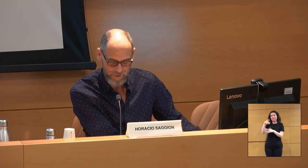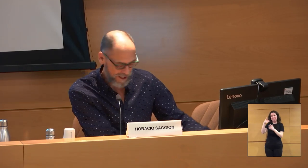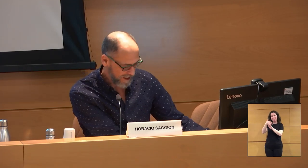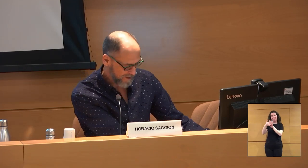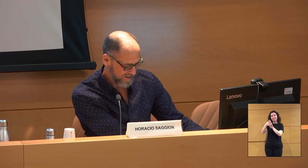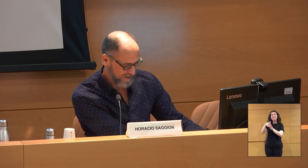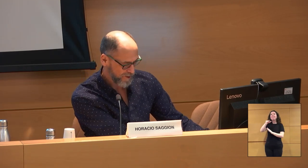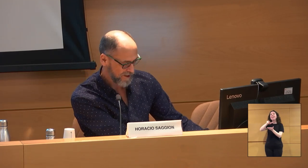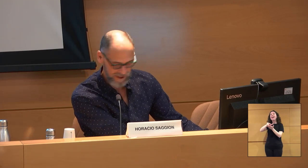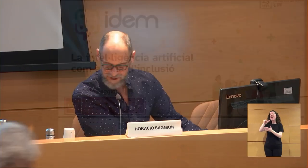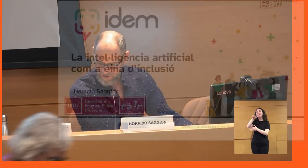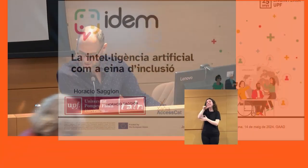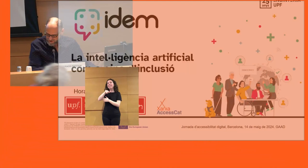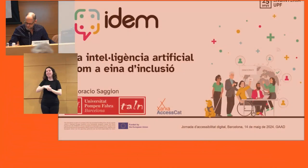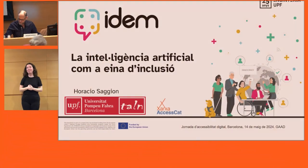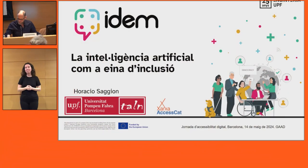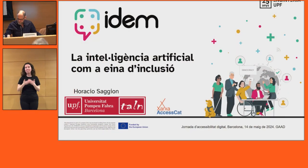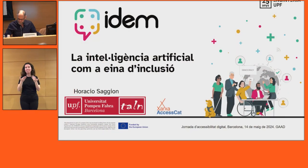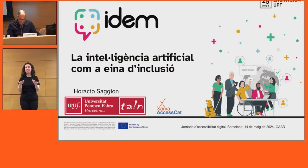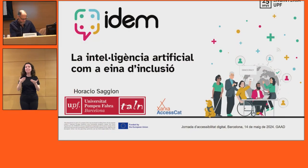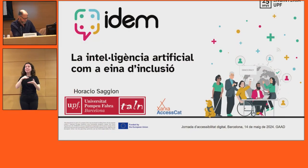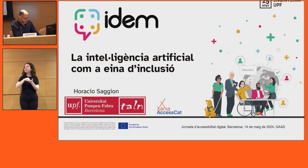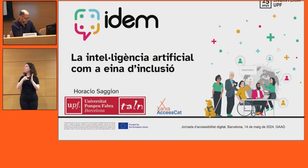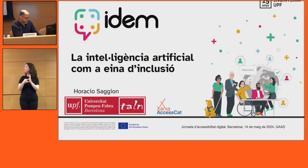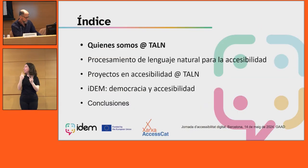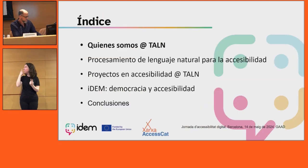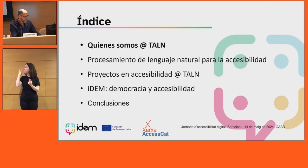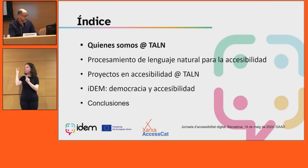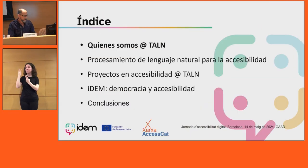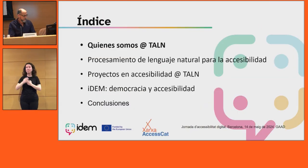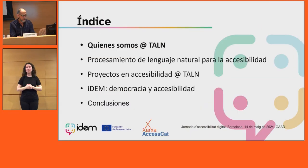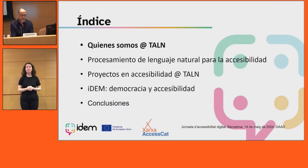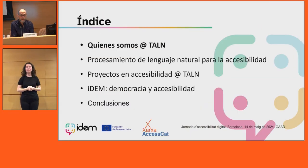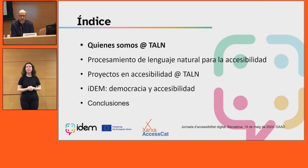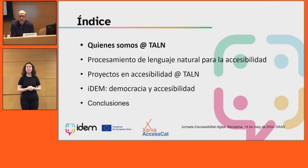Aleshores, el plan de la presentació és el següent.